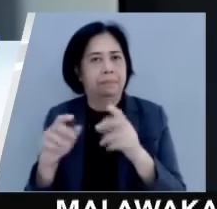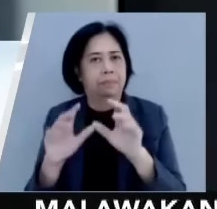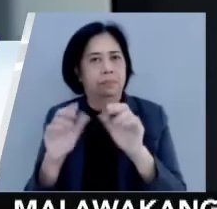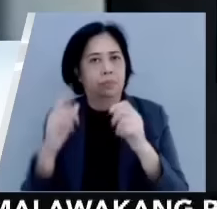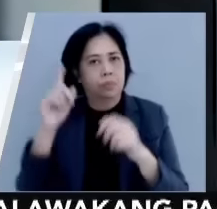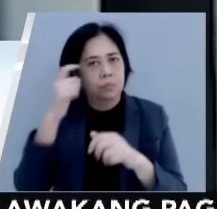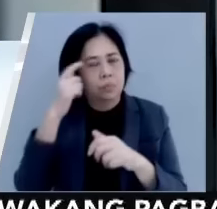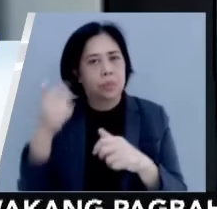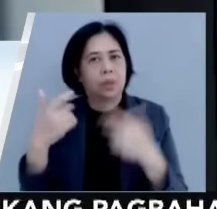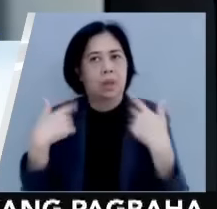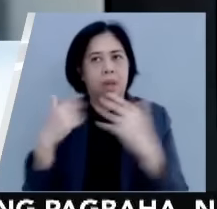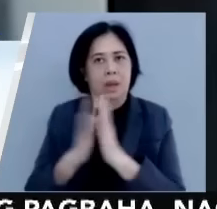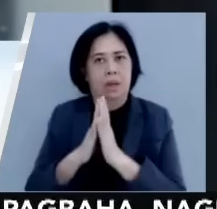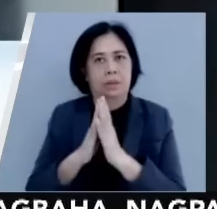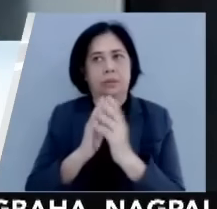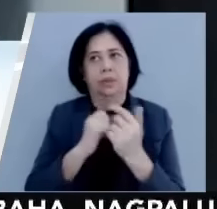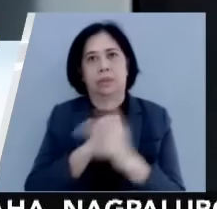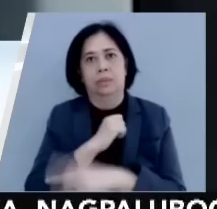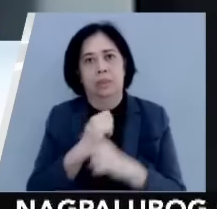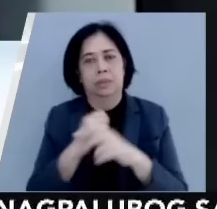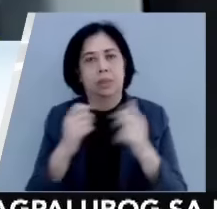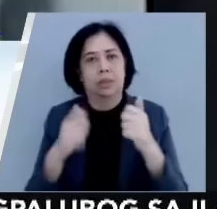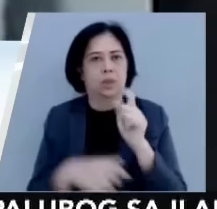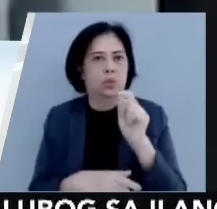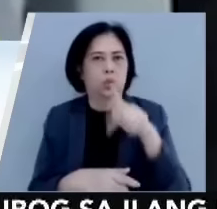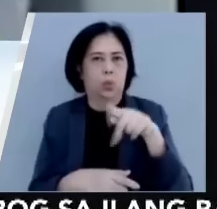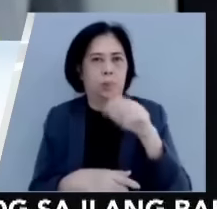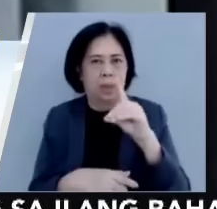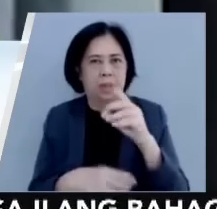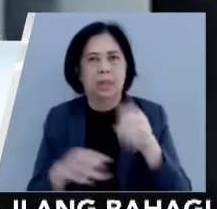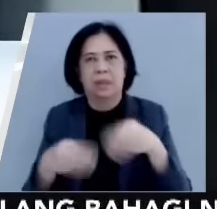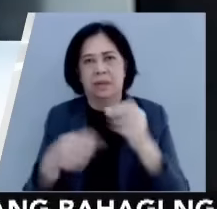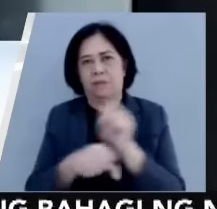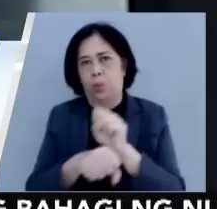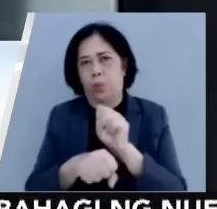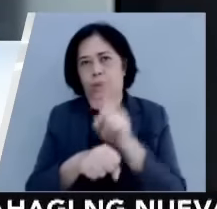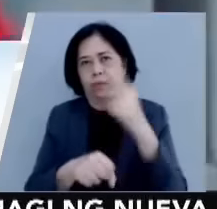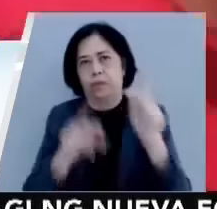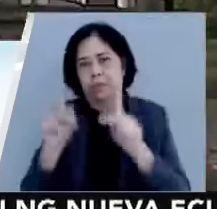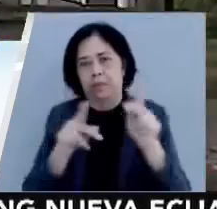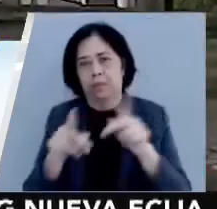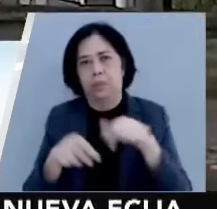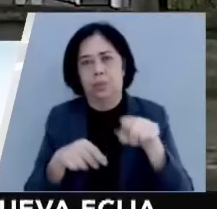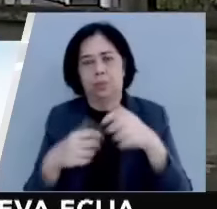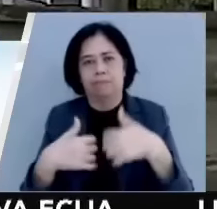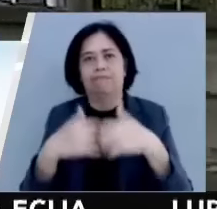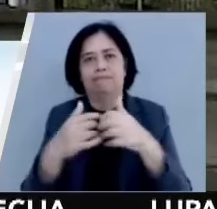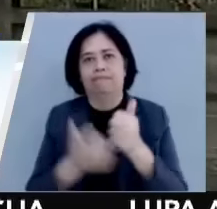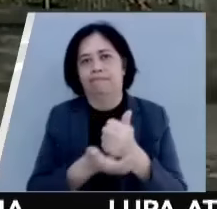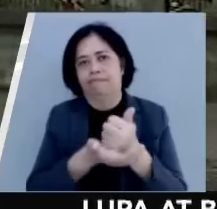na mag-mobilize ng tupad kasi livelihood din sa tao, pero at the same time makakatulong sila sa recovery effort.